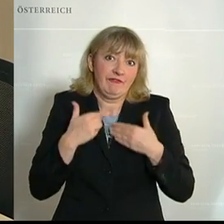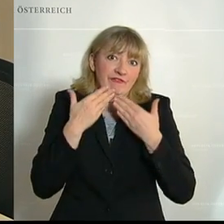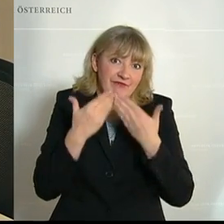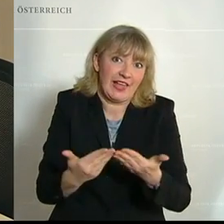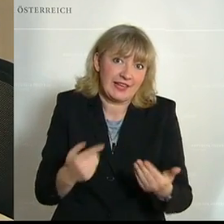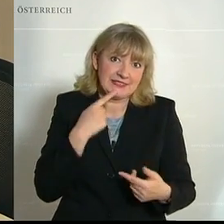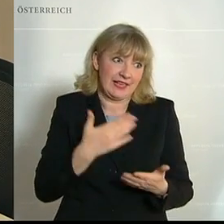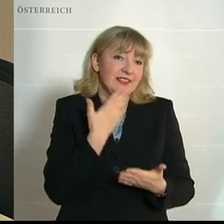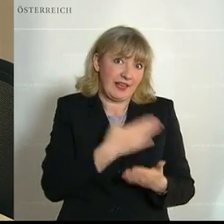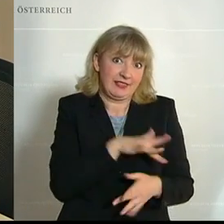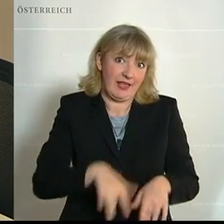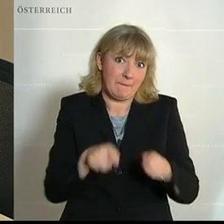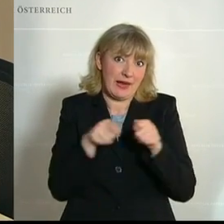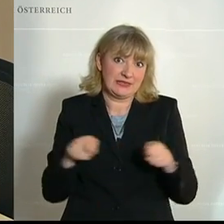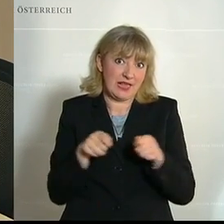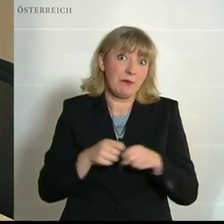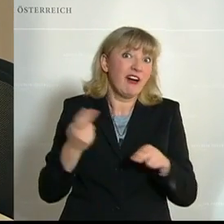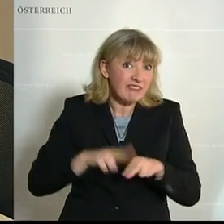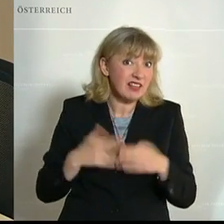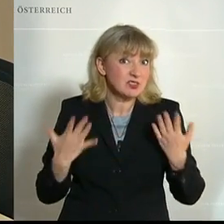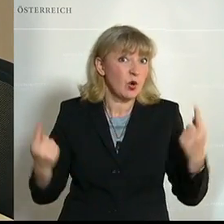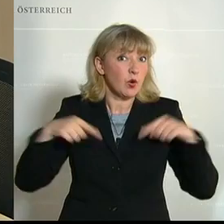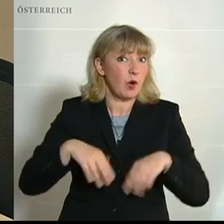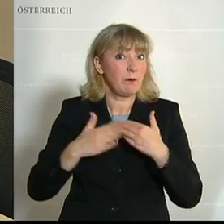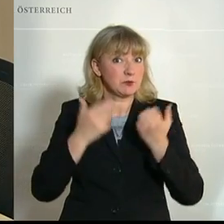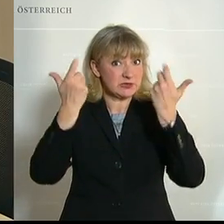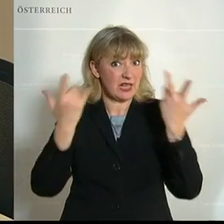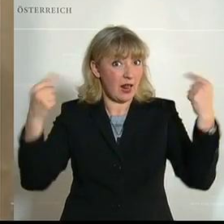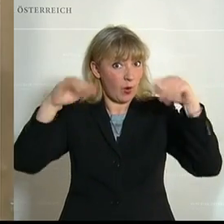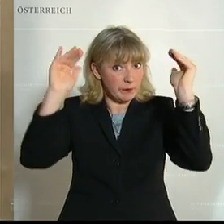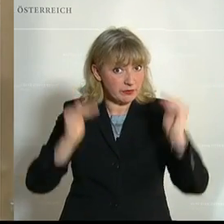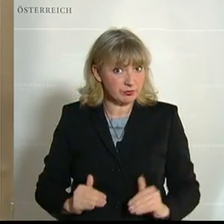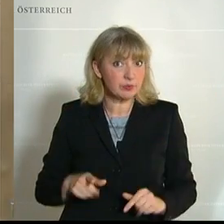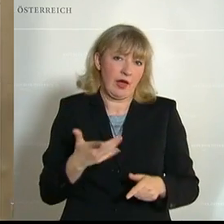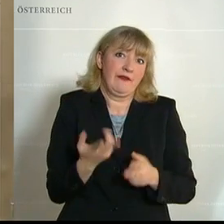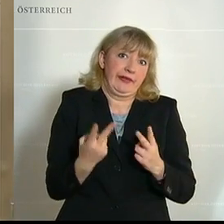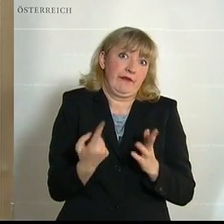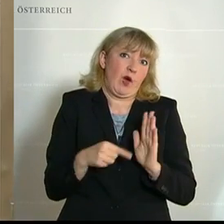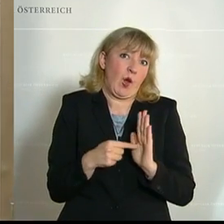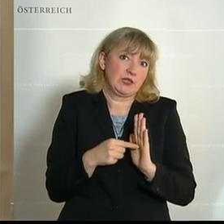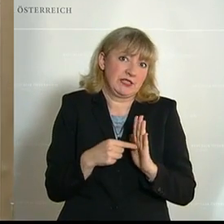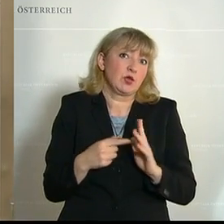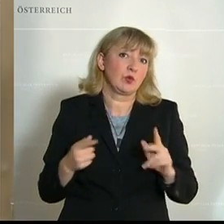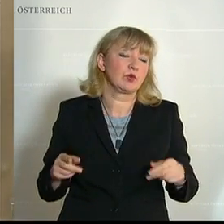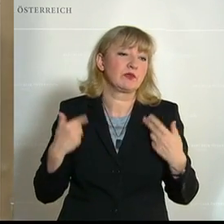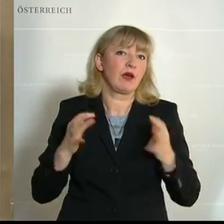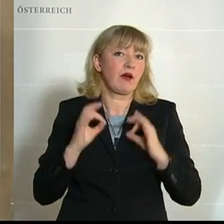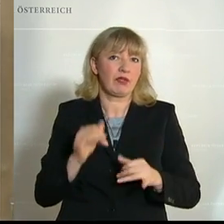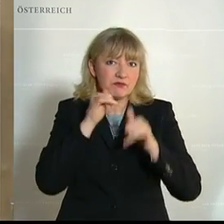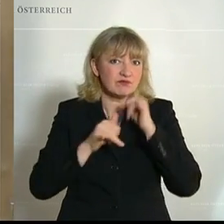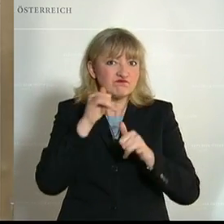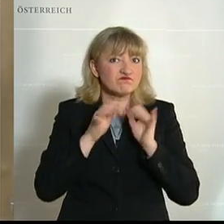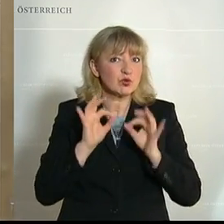für die Maßnahmen, wenn es dazu kommt, dass die Zahlen heruntergehen. Das ist natürlich die Voraussetzung für einen funktionierenden